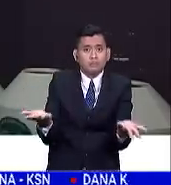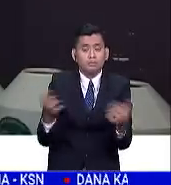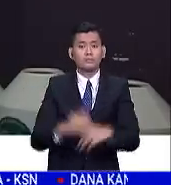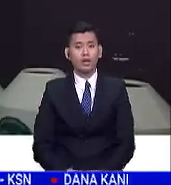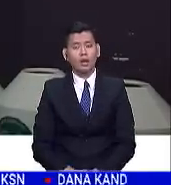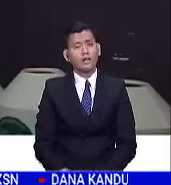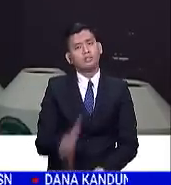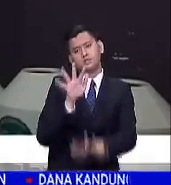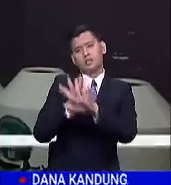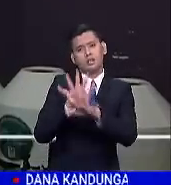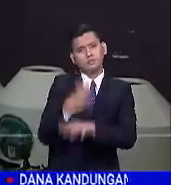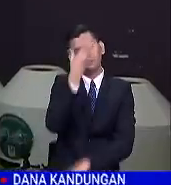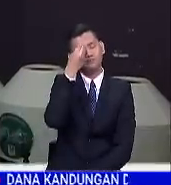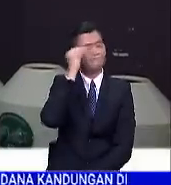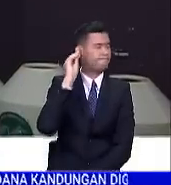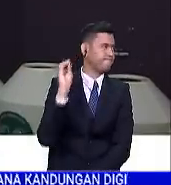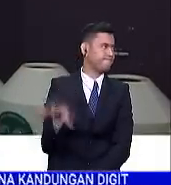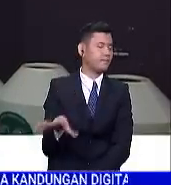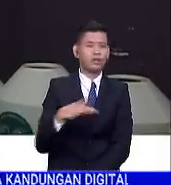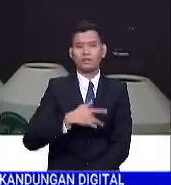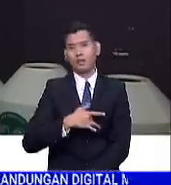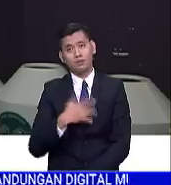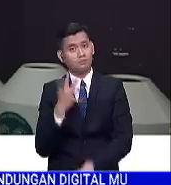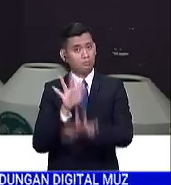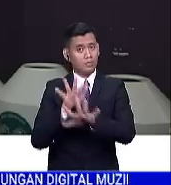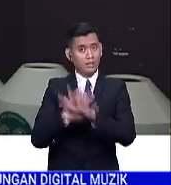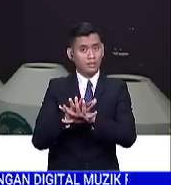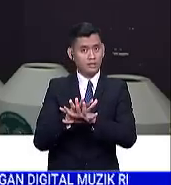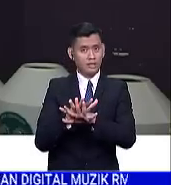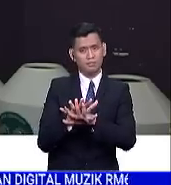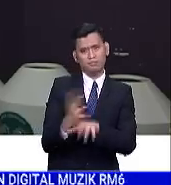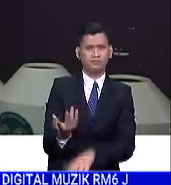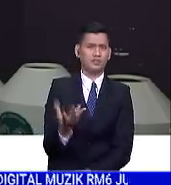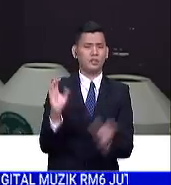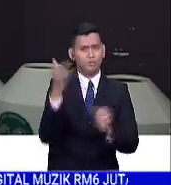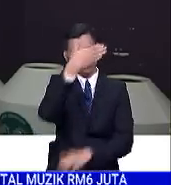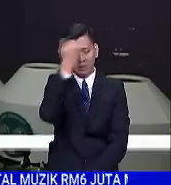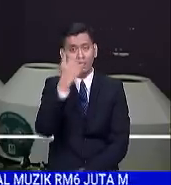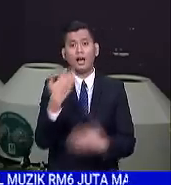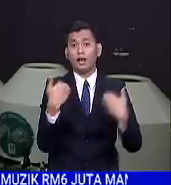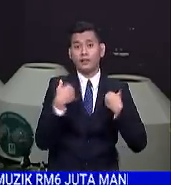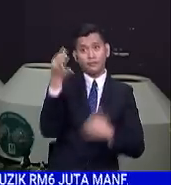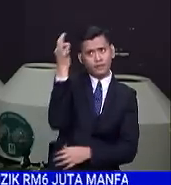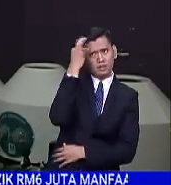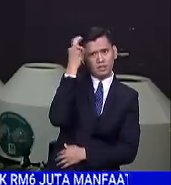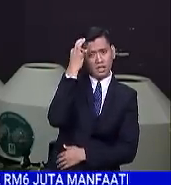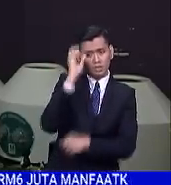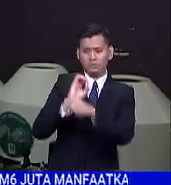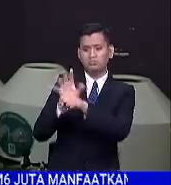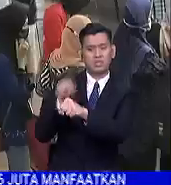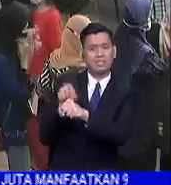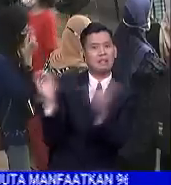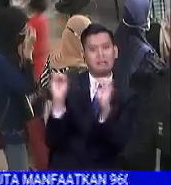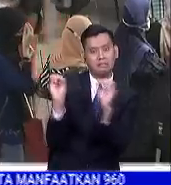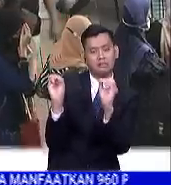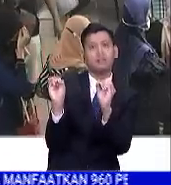Ramai yang leka, ramai yang mengambil ringan tentang COVID-19 dan menganggap COVID-19 ini tak wujud. Alright, so itu menyebabkan